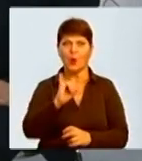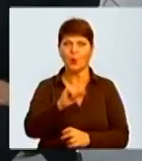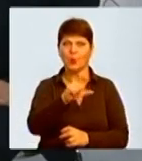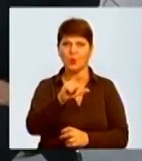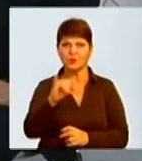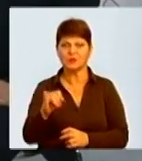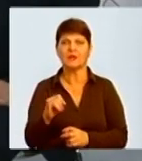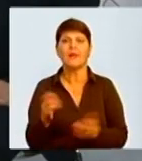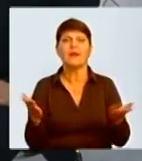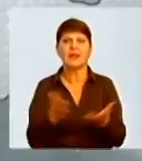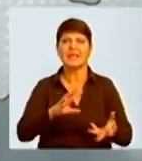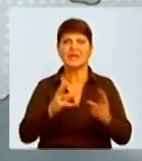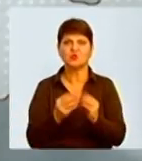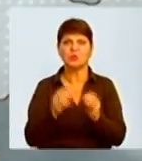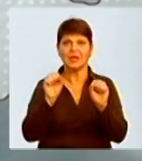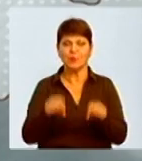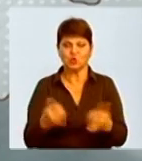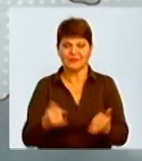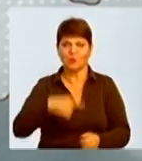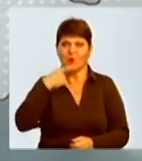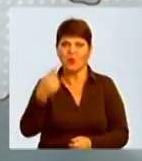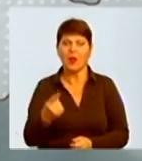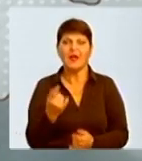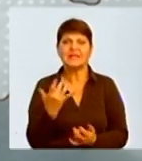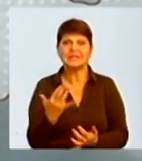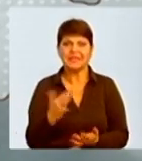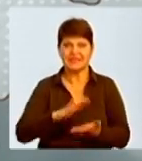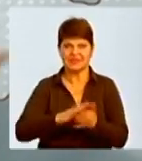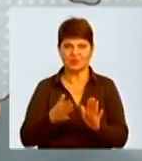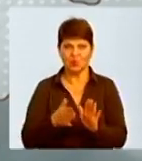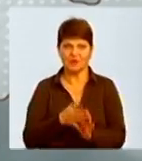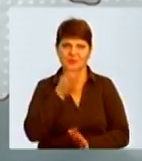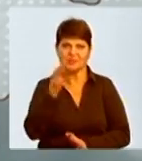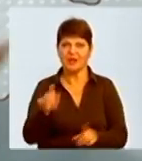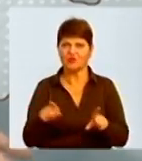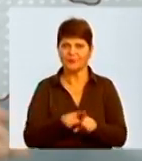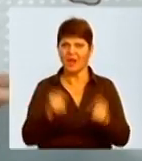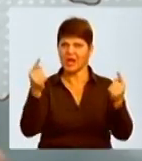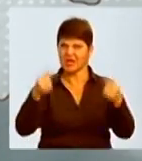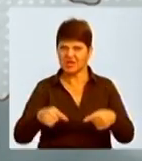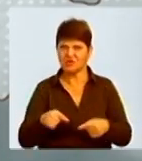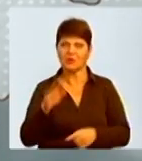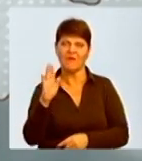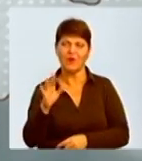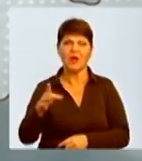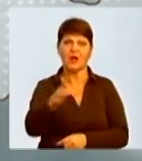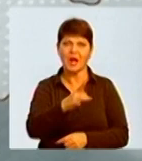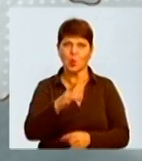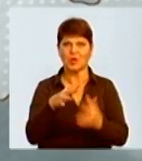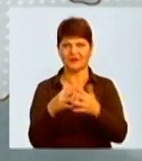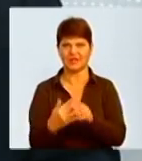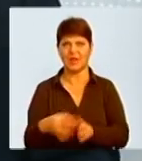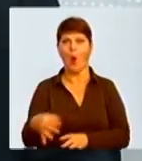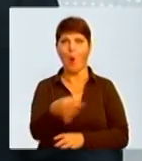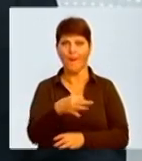результати можна говорити, і наскільки ситуація, скажімо так, критична саме в районах і селах області?